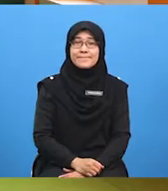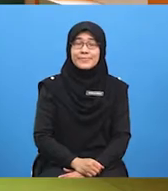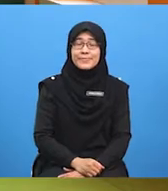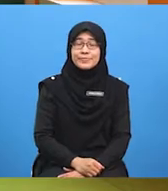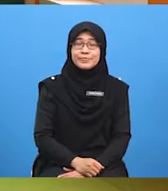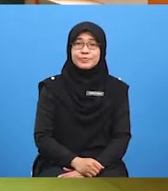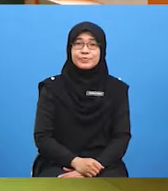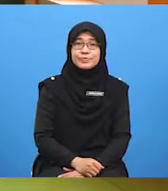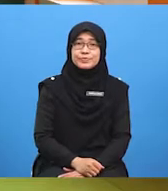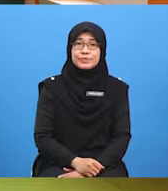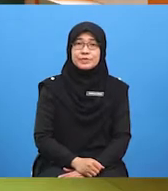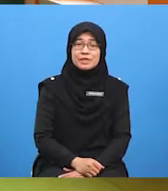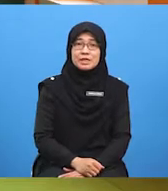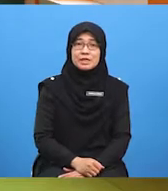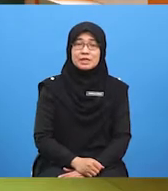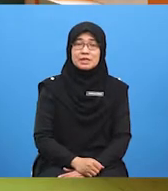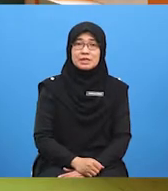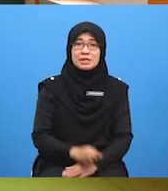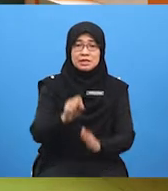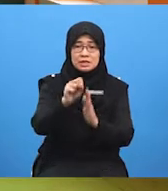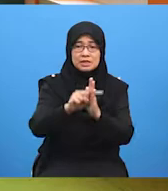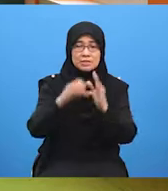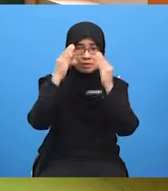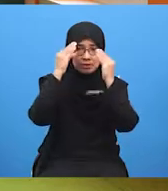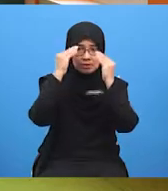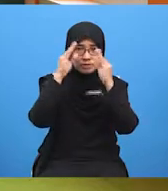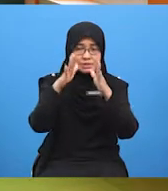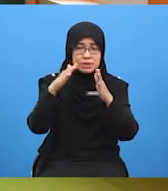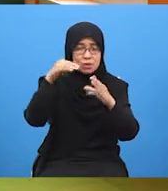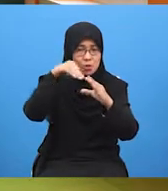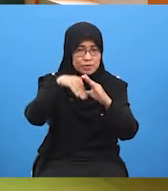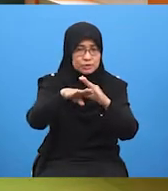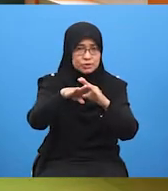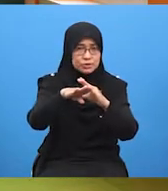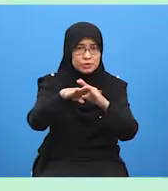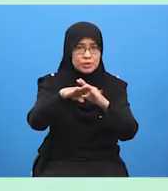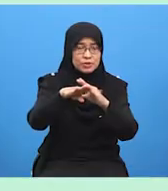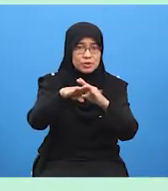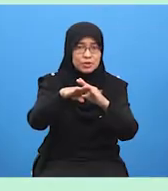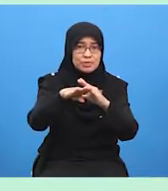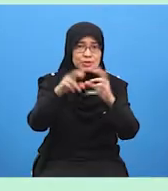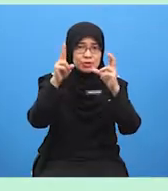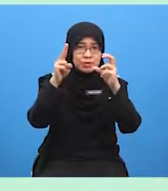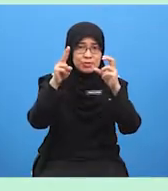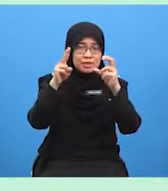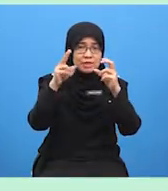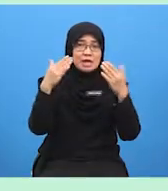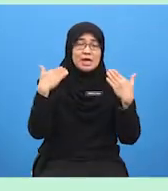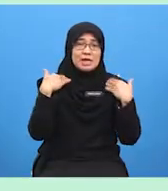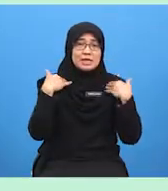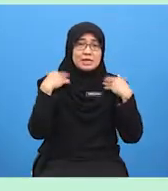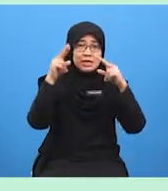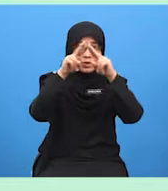Baiklah murid-murid, sebelum cikgu masuk ke topik seterusnya, mari kita uji minda. Soalannya